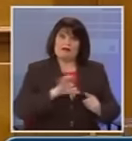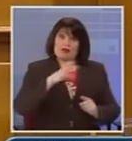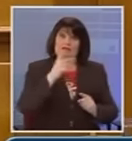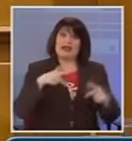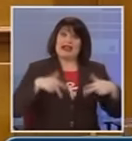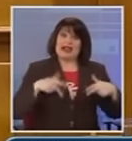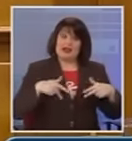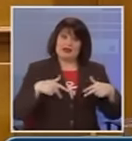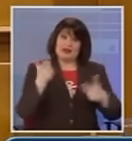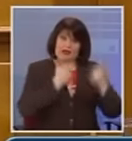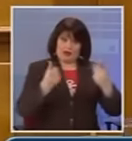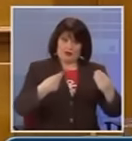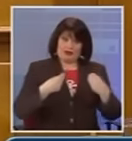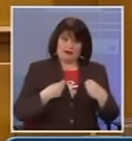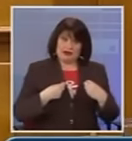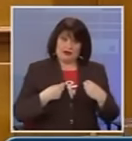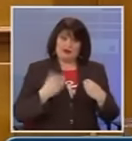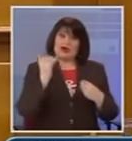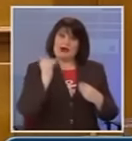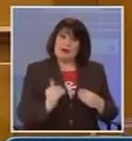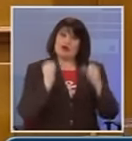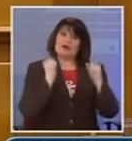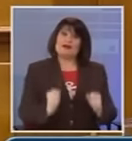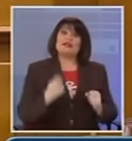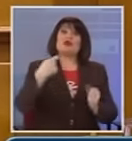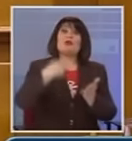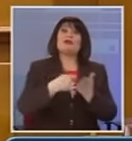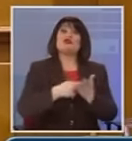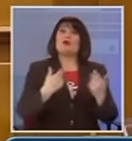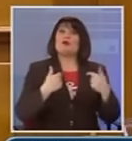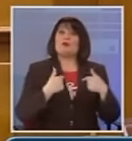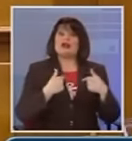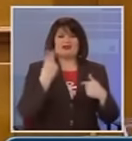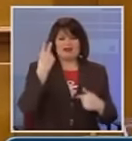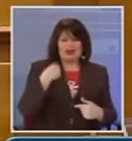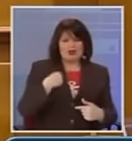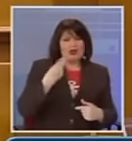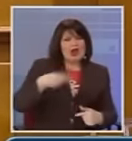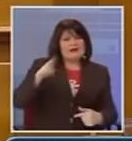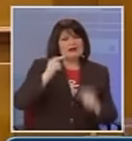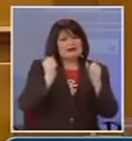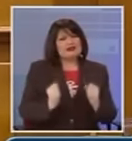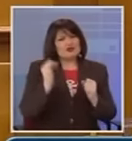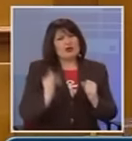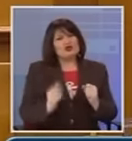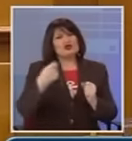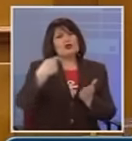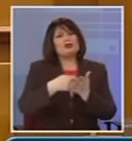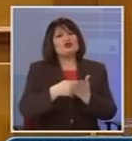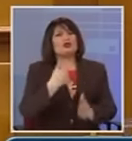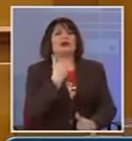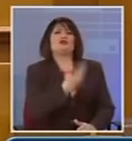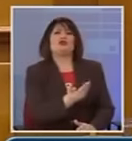που μας δάνεισαν και που έχουν χαμηλότερο βασικό μισθό από εμάς. Και τώρα θα δουν από εμάς να τον αυξάνουμε και να τους ζητάμε επιπλέον